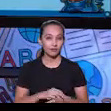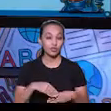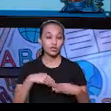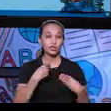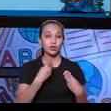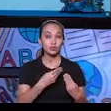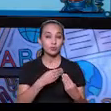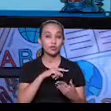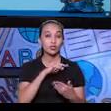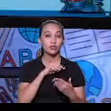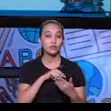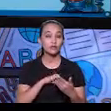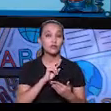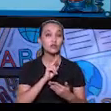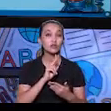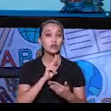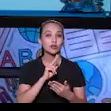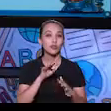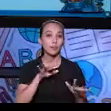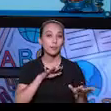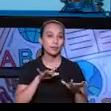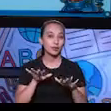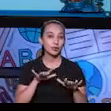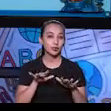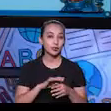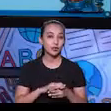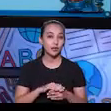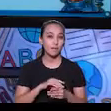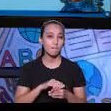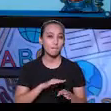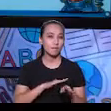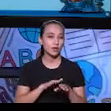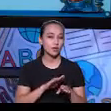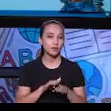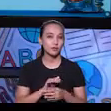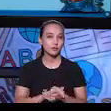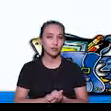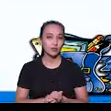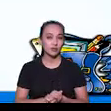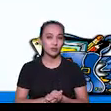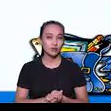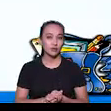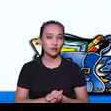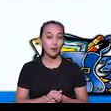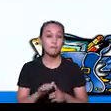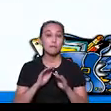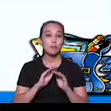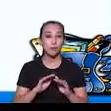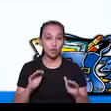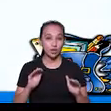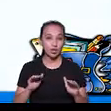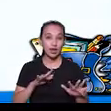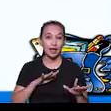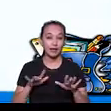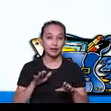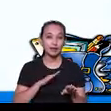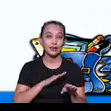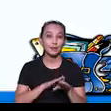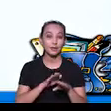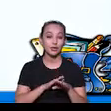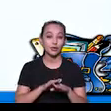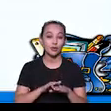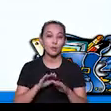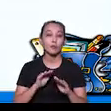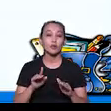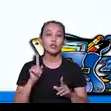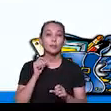Задайте вопрос, кто же это действие совершает? Действие это совершает ребята. Ребята,